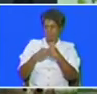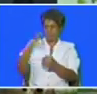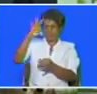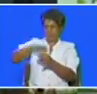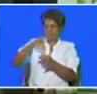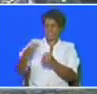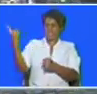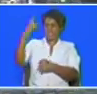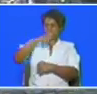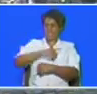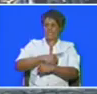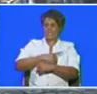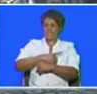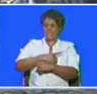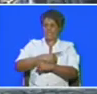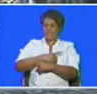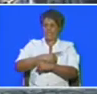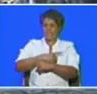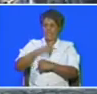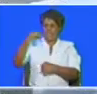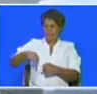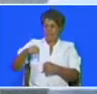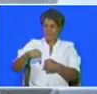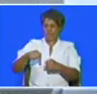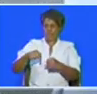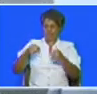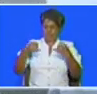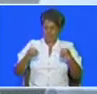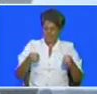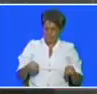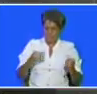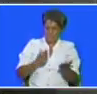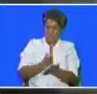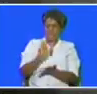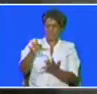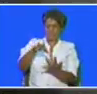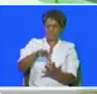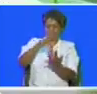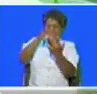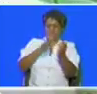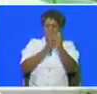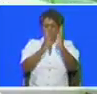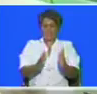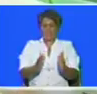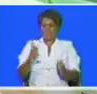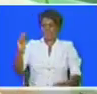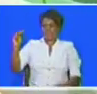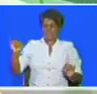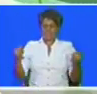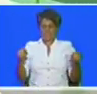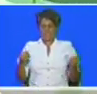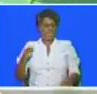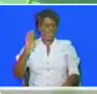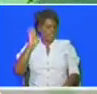na mipaka IBC kwa wapiga kura nchini kutekeleza wajibu wao wa demokrasia kuwachagua viongozi. KTN News imebaini